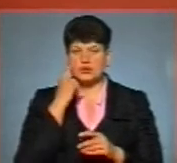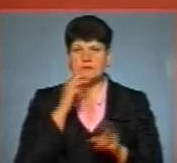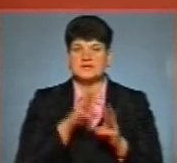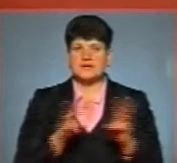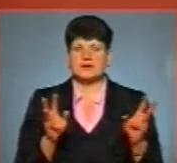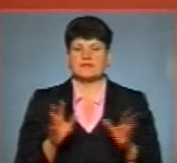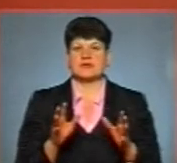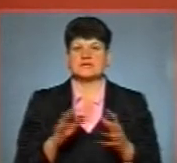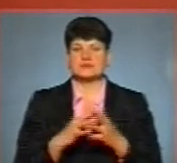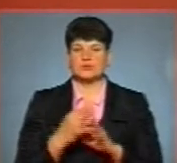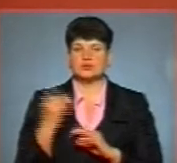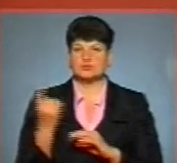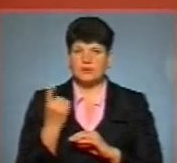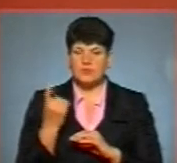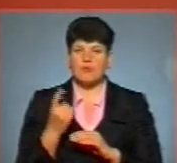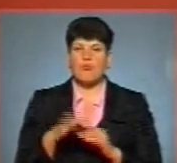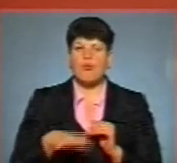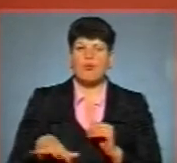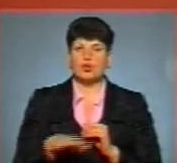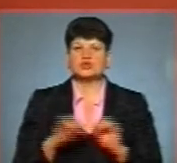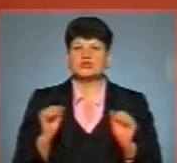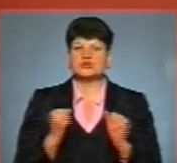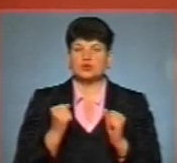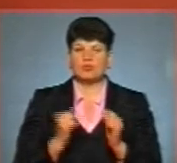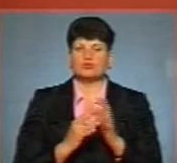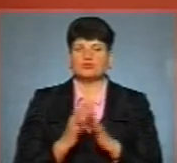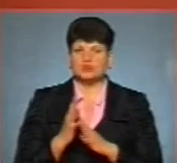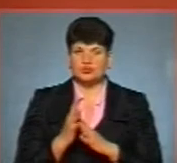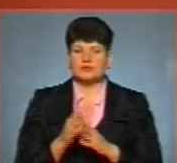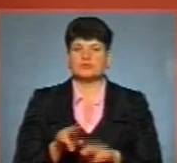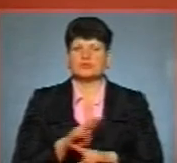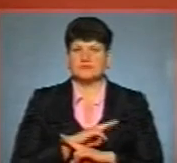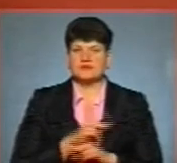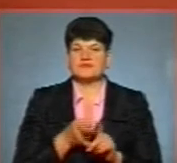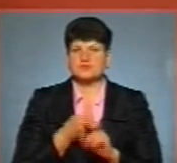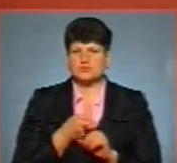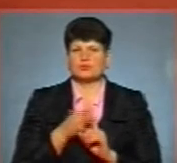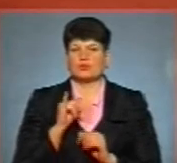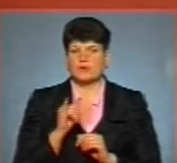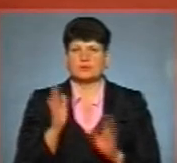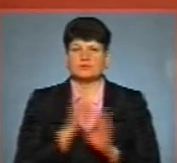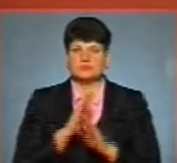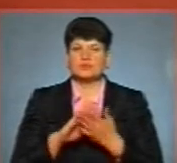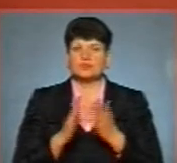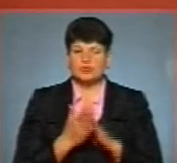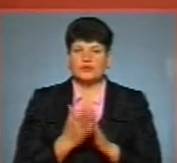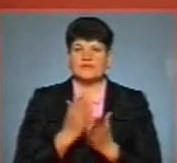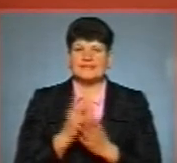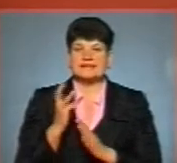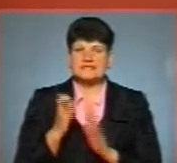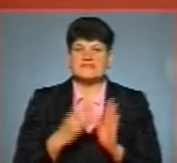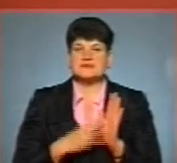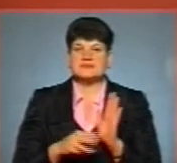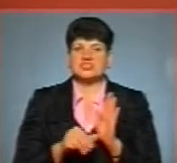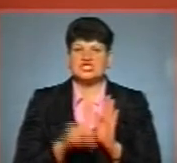сільського господарства, площі озимих агрокультур, загиблих через несприятливі погодні умови, становлять майже 386